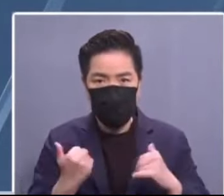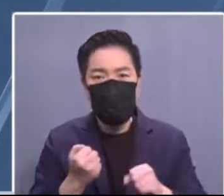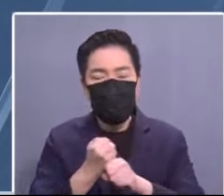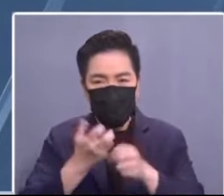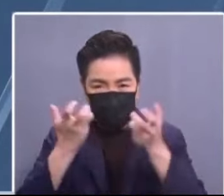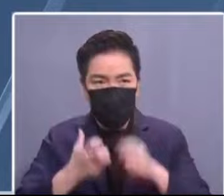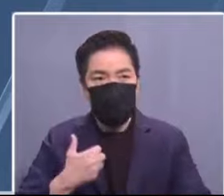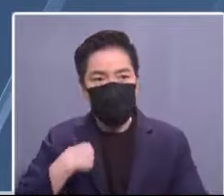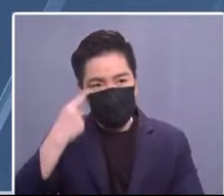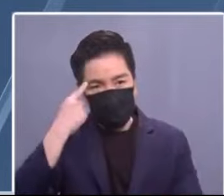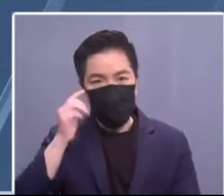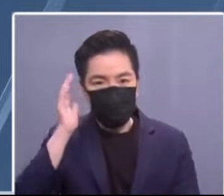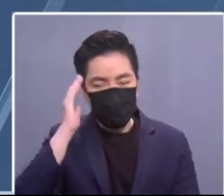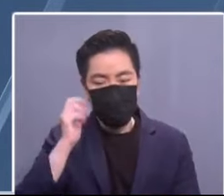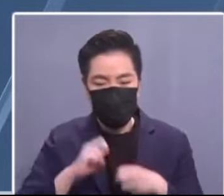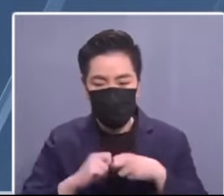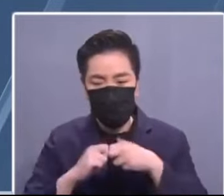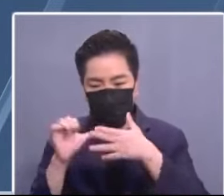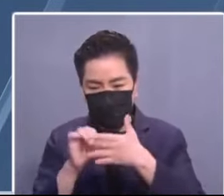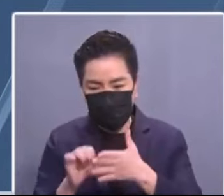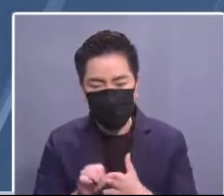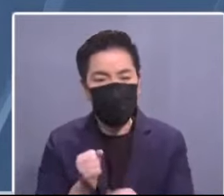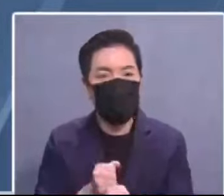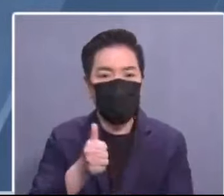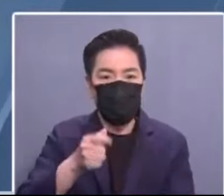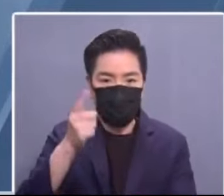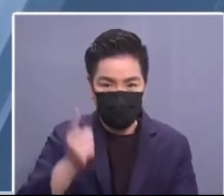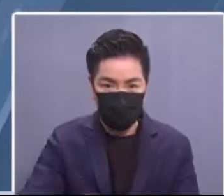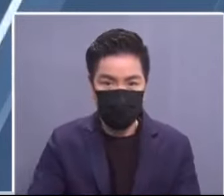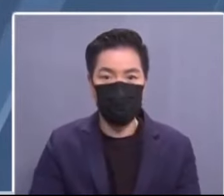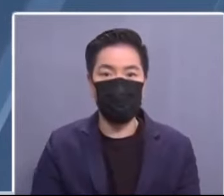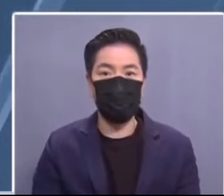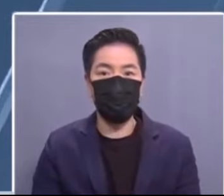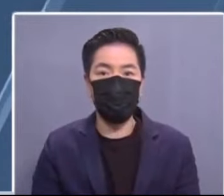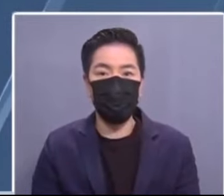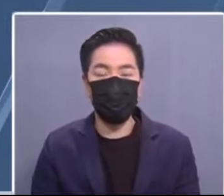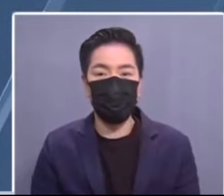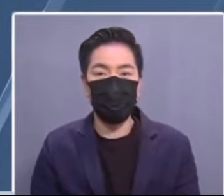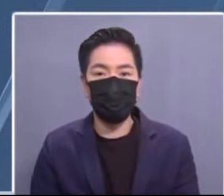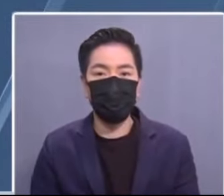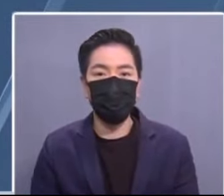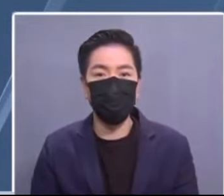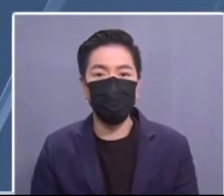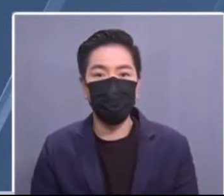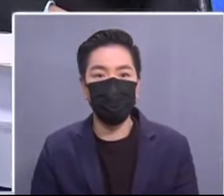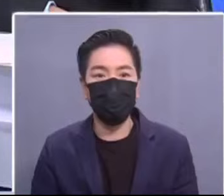นักก็เชื่อมั่นนะคะว่าจะคลี่คลายคดีนี้ได้อย่างรวดเร็ว